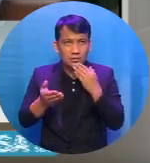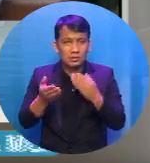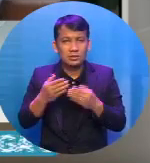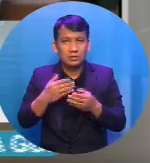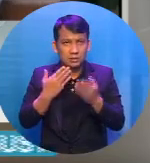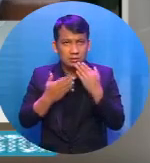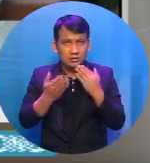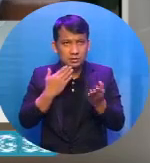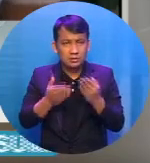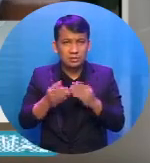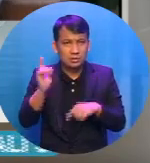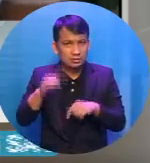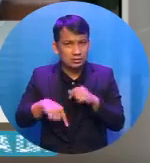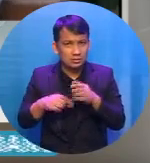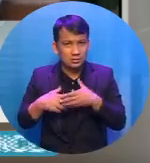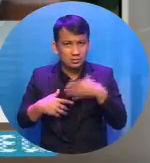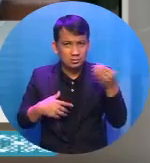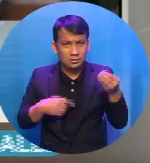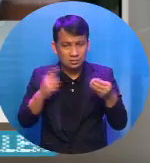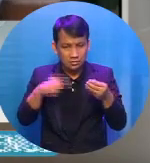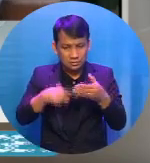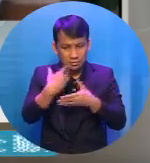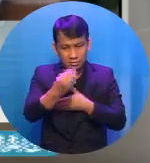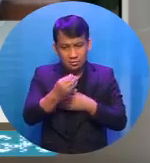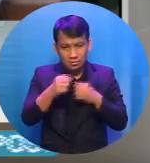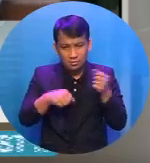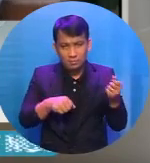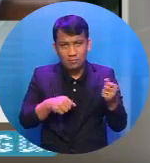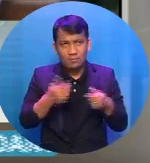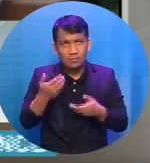prutas, na hindi ka nalalabas. Pag lumabas ka pa rin,